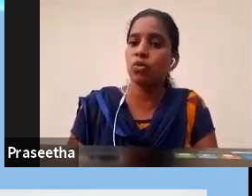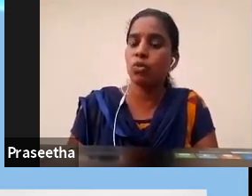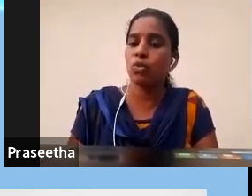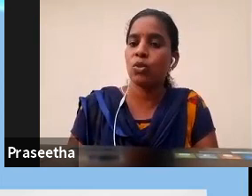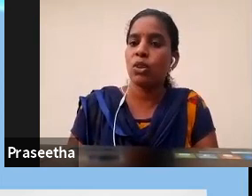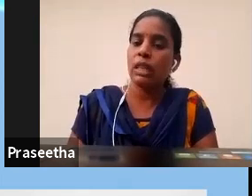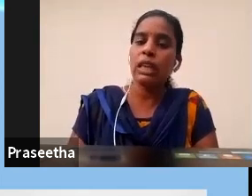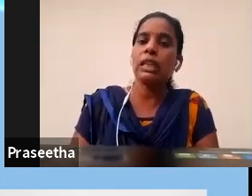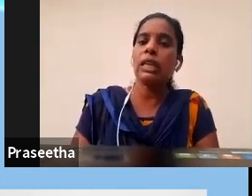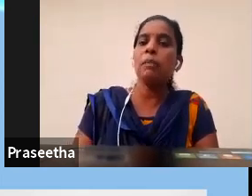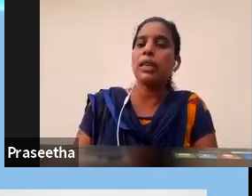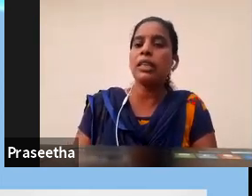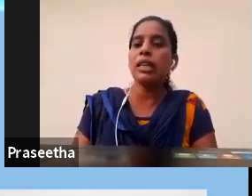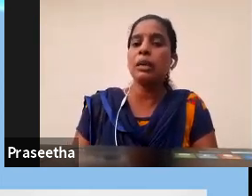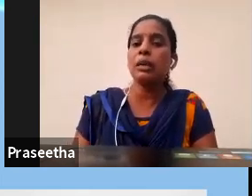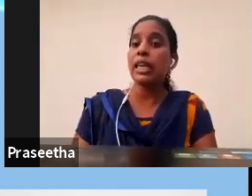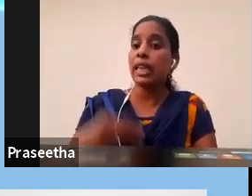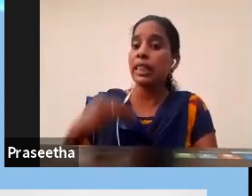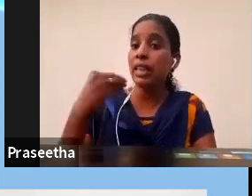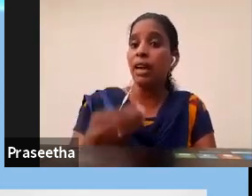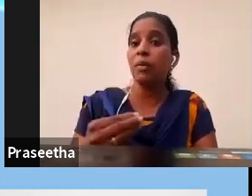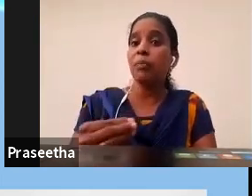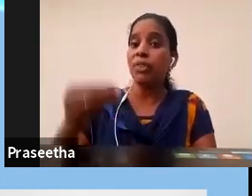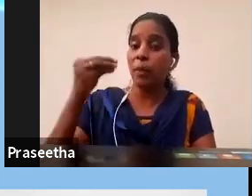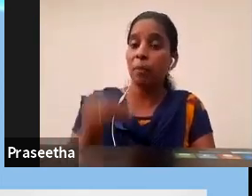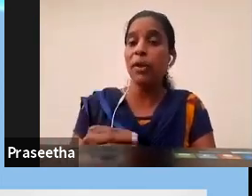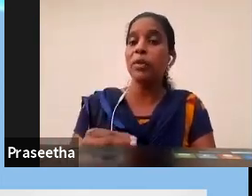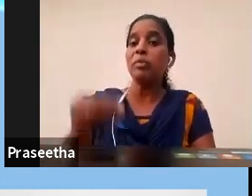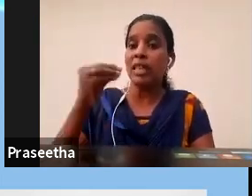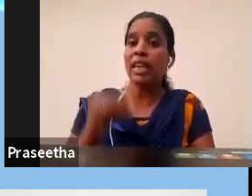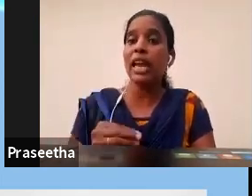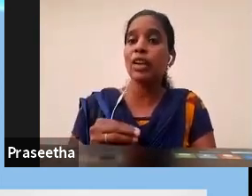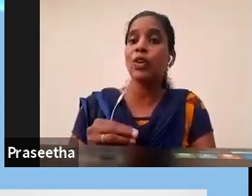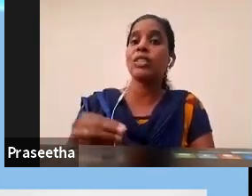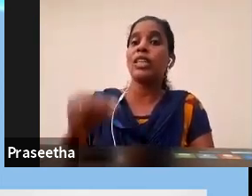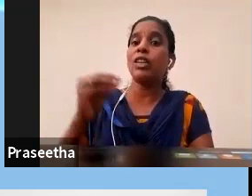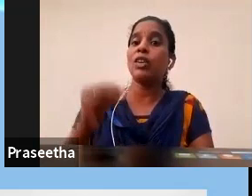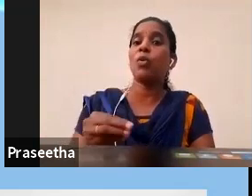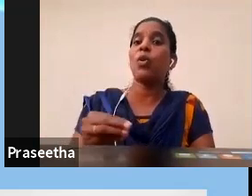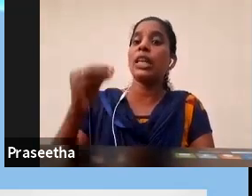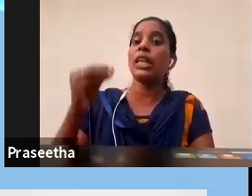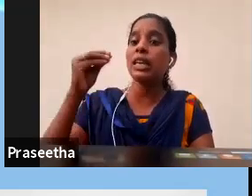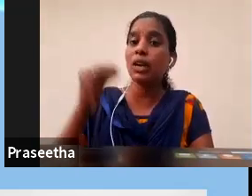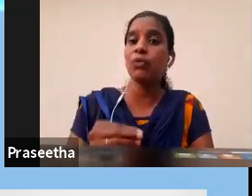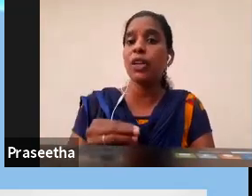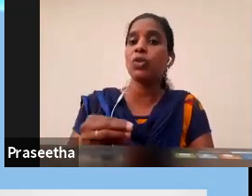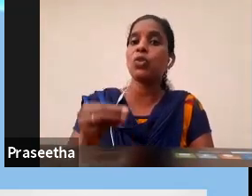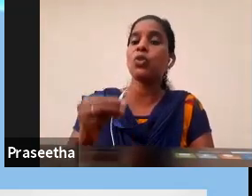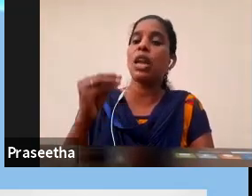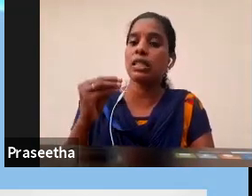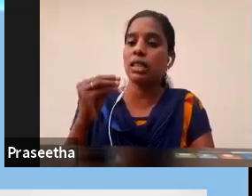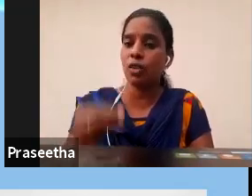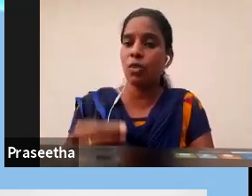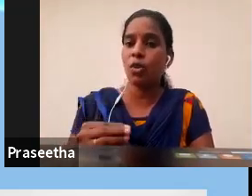ഡു അതാണ് അദ്ദേഹം പറഞ്ഞിട്ടുള്ളത് പക്ഷെ എന്നാലും എപ്പോഴും സൈൻ ലാംഗ്വേജ് എടുക്കുമ്പോൾ അതല്ലെങ്കിൽ ഡഫിനെ